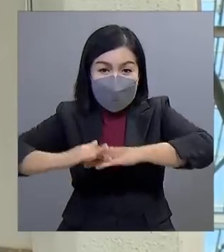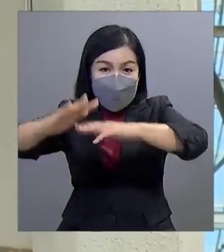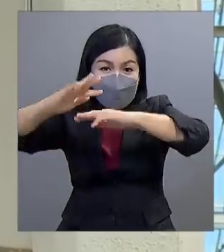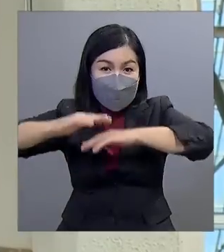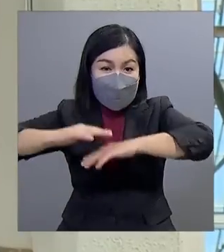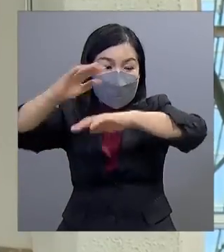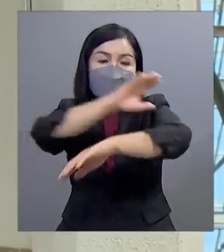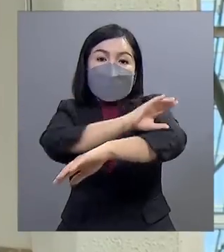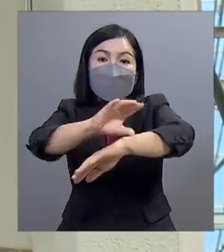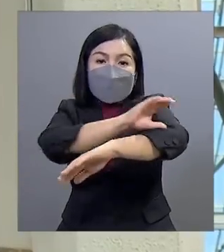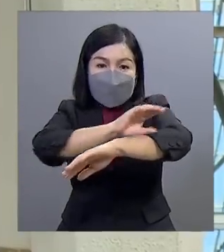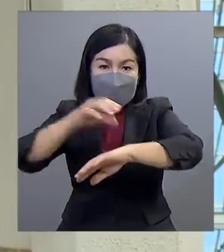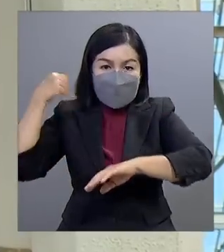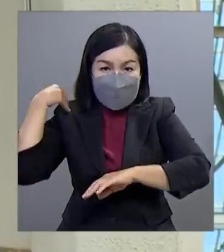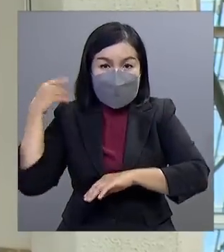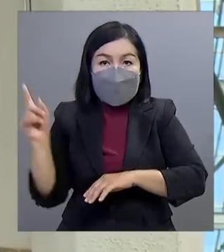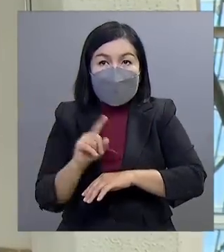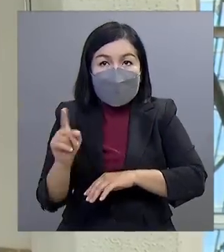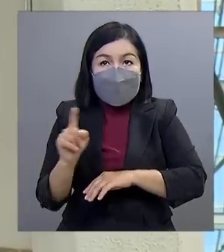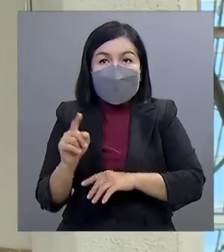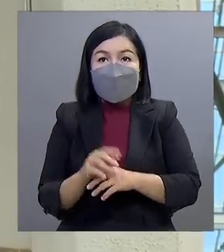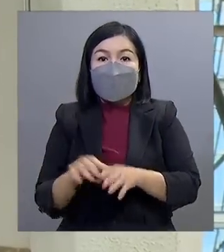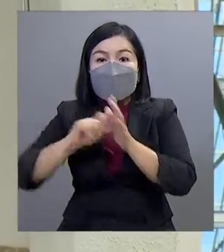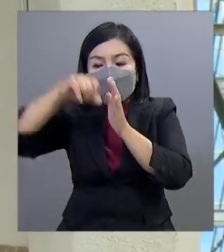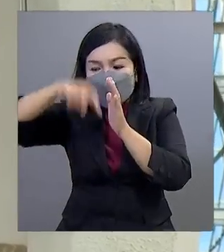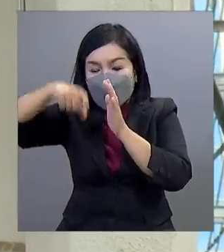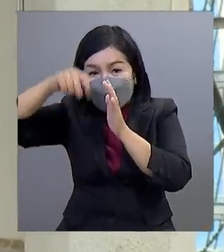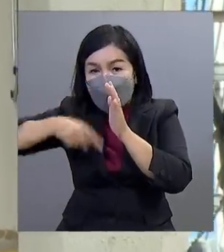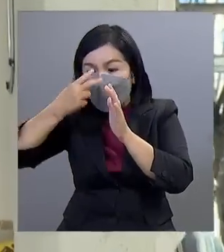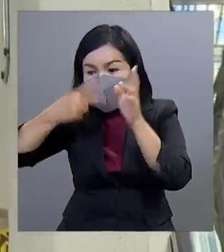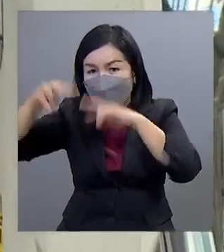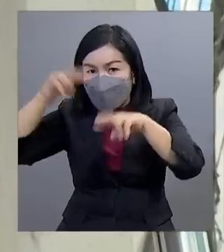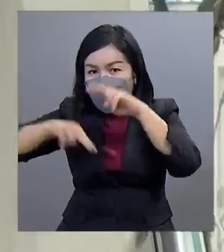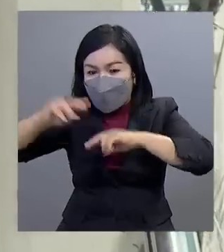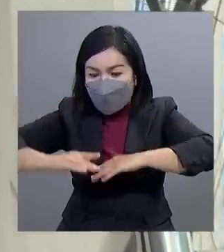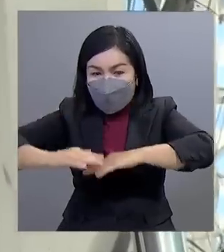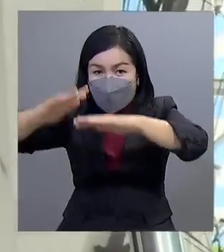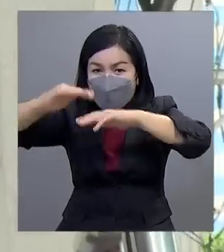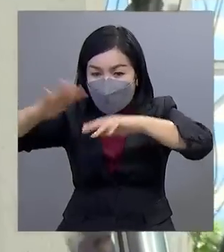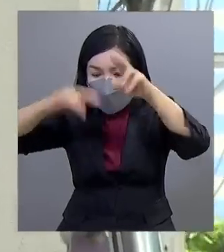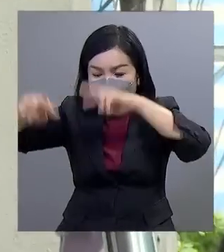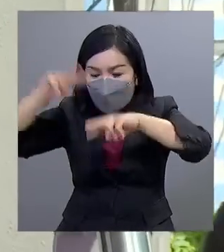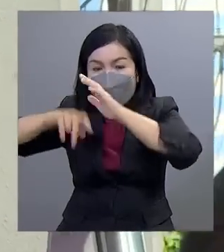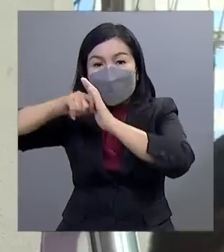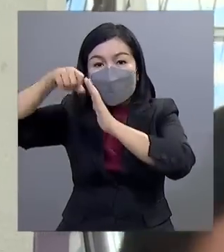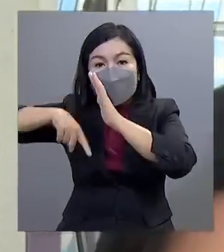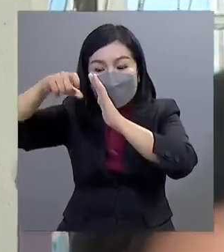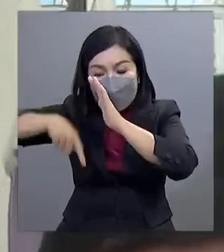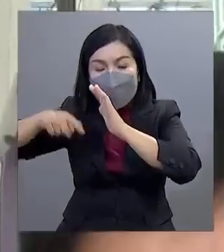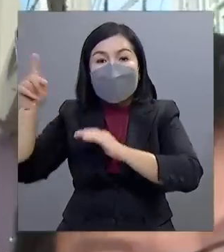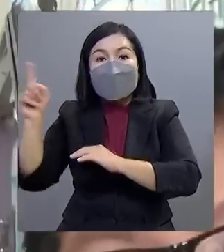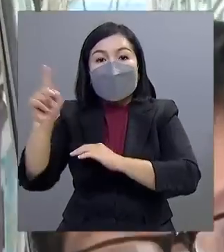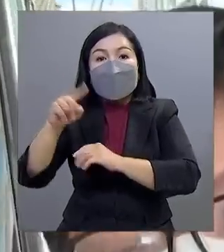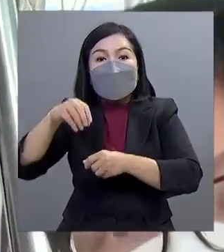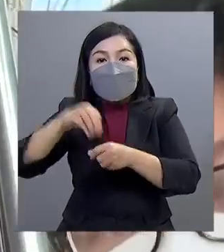อนนี้เจ้าหน้าที่นะคะอยู่ระหว่างของการซ่อมบำรุงอยู่นะคะบริเวณบันไดเลื่อนจุดเกิดเหตุค่ะซึ่งจุดนี้ก็อยู่ฝั่งเดียวกับทางโรงเรียนกรุงเ